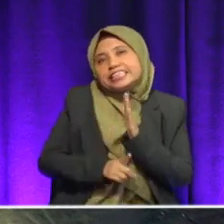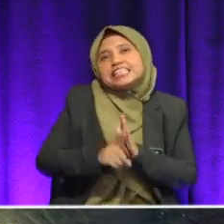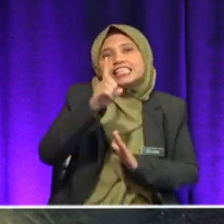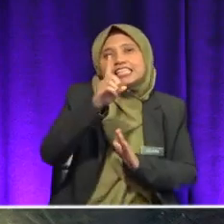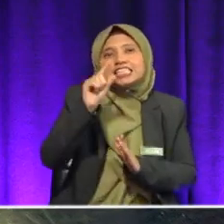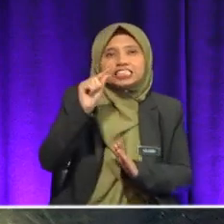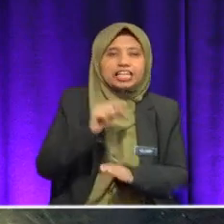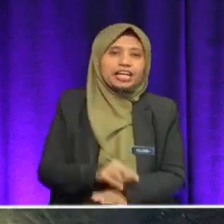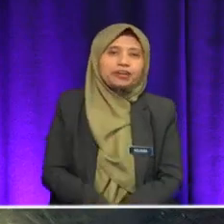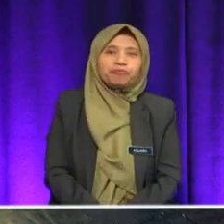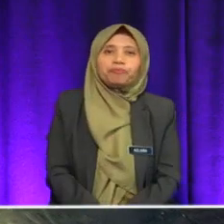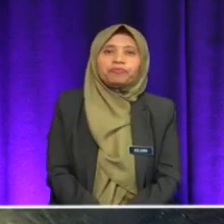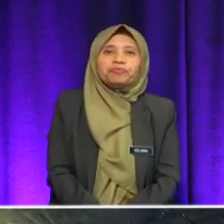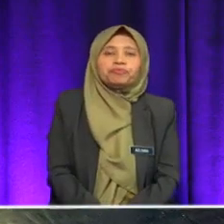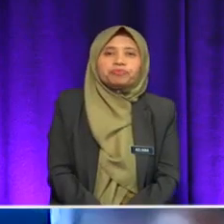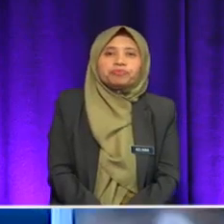juga